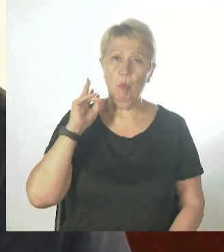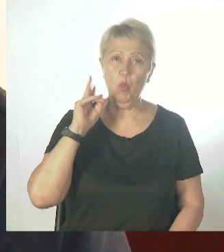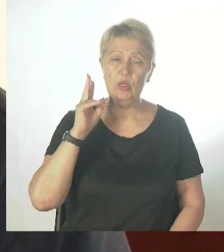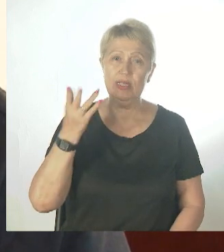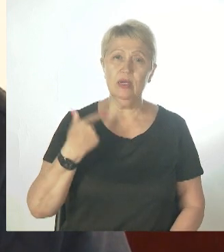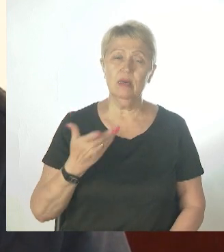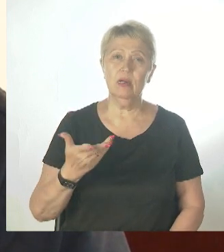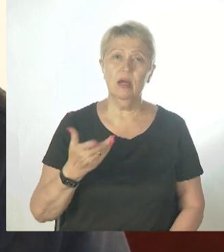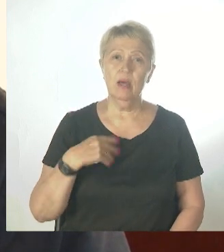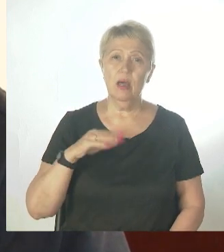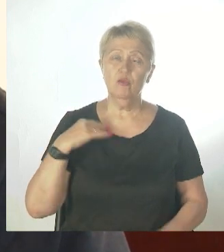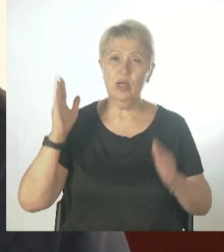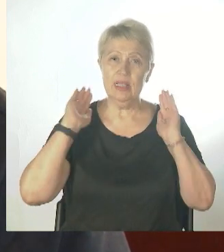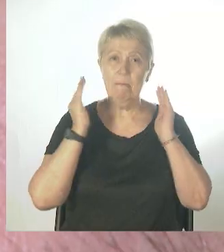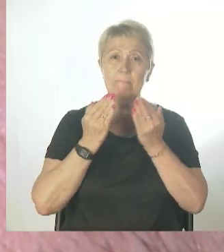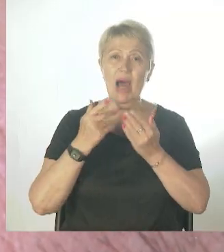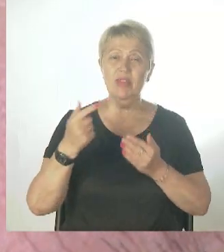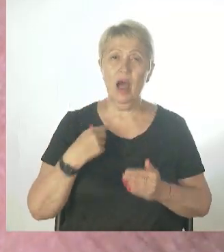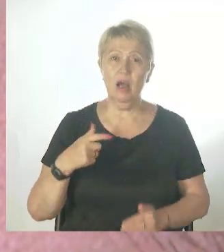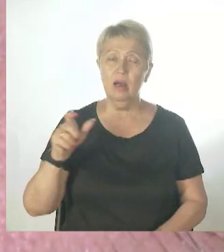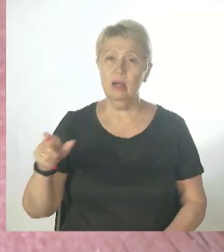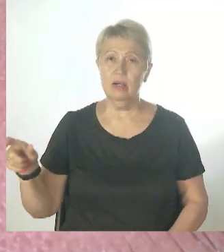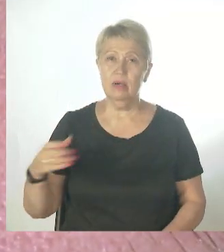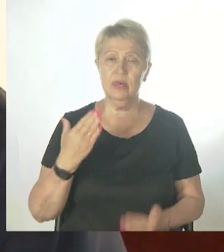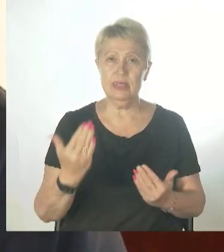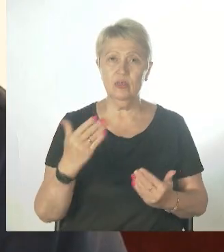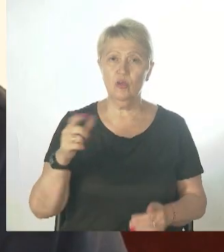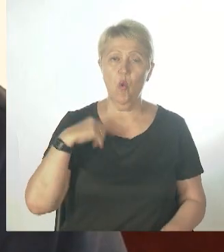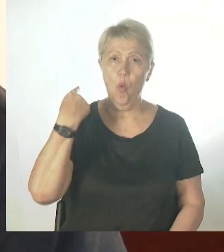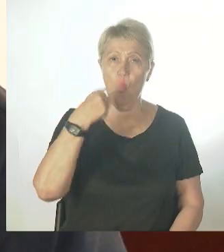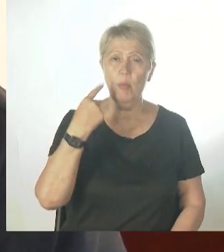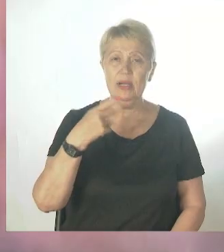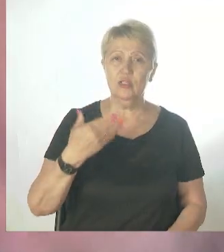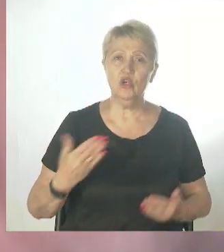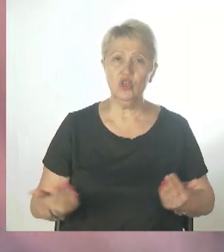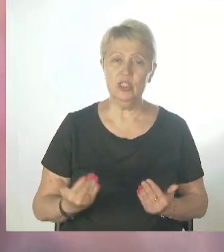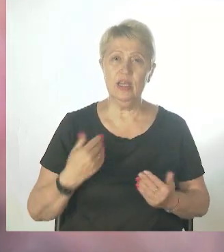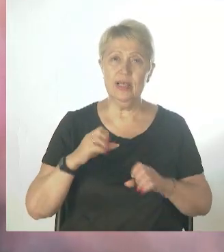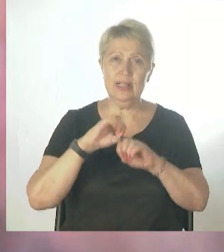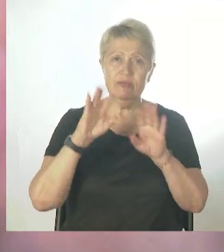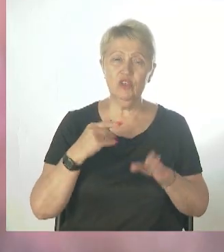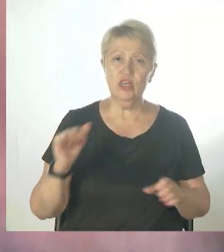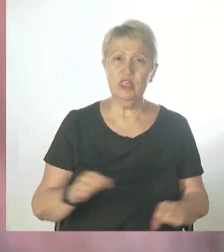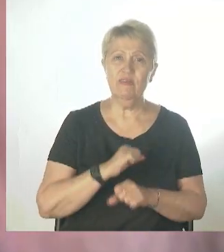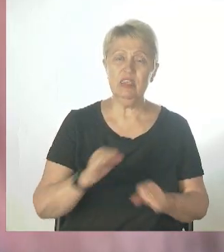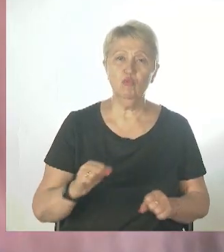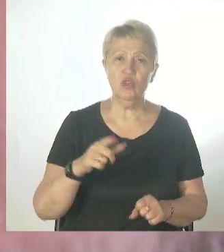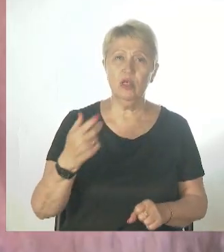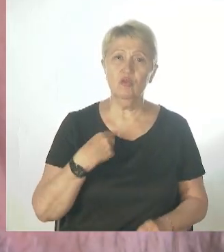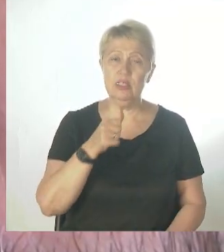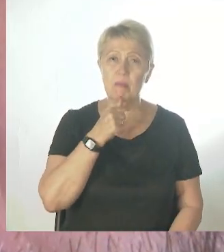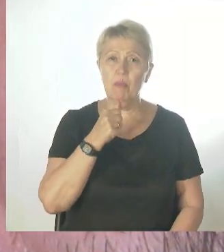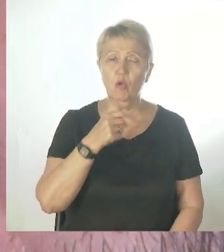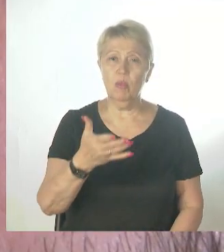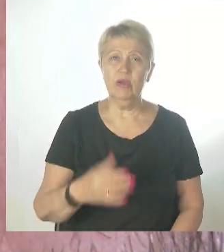Также вот семинария, в которой, конечно, нужно поучиться очно. Здесь образ жизни. Священникам невозможно попробовать быть, да, тут